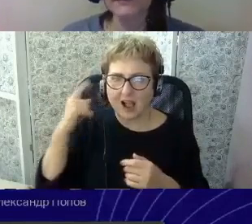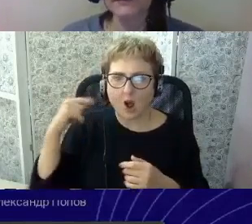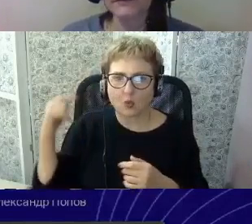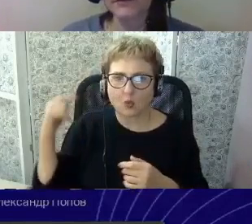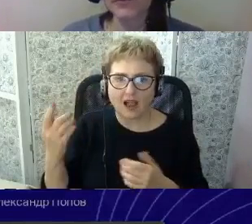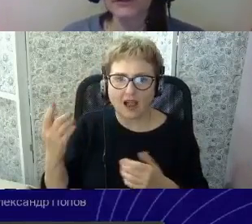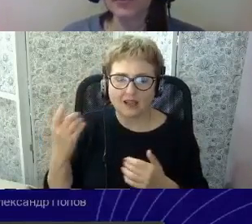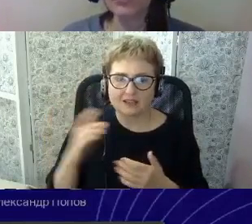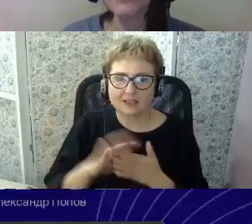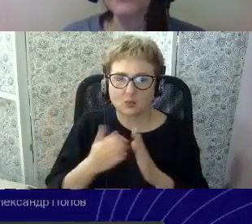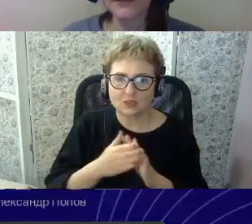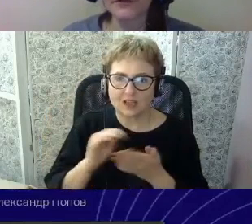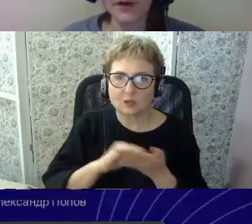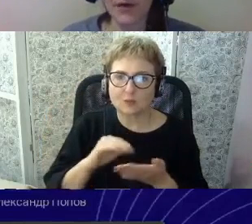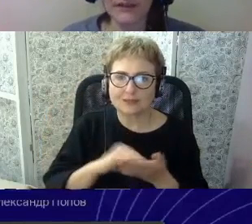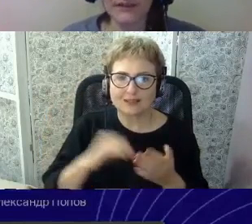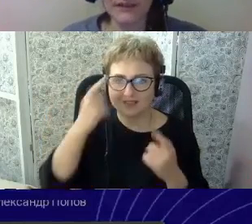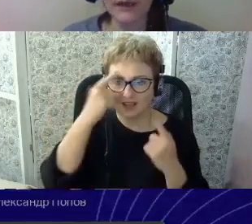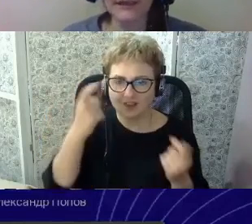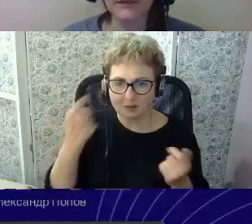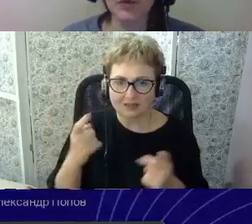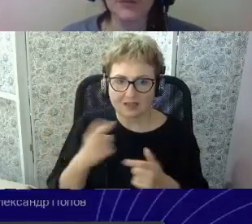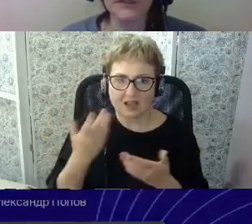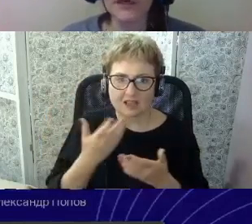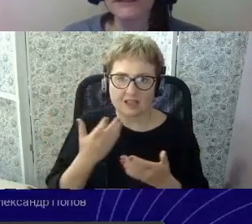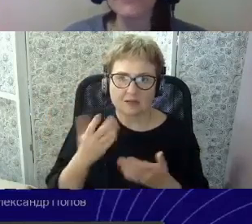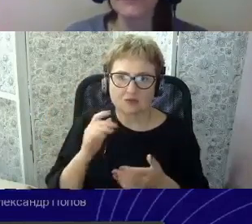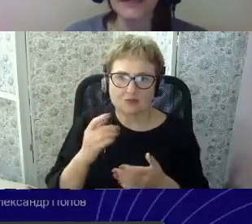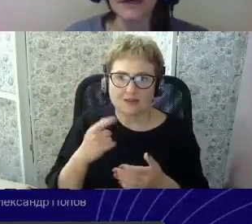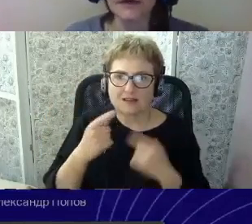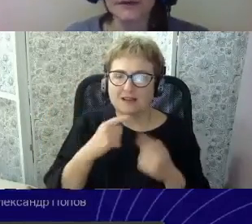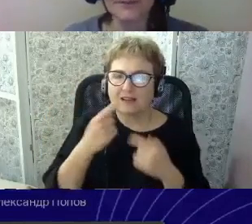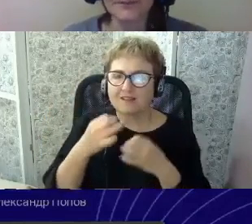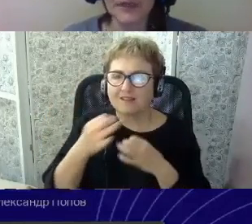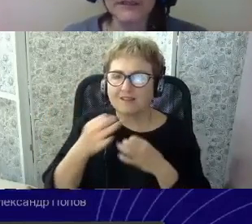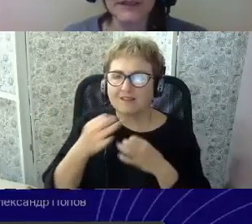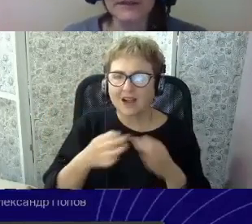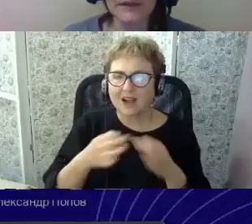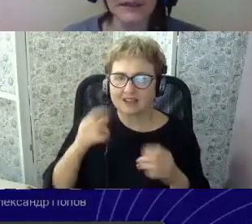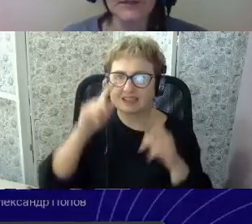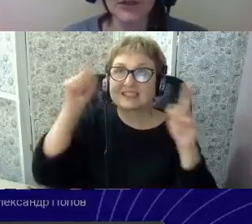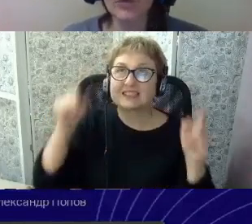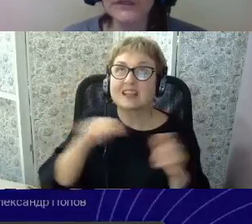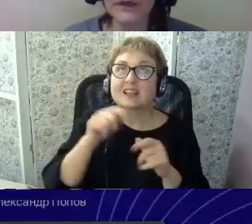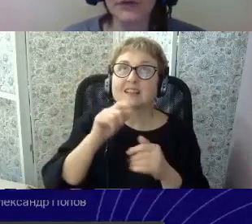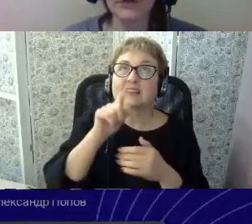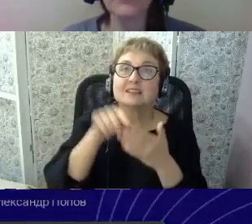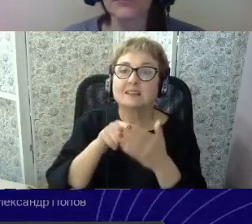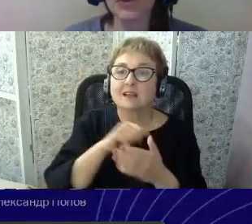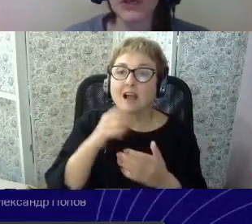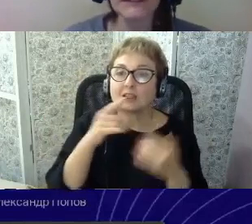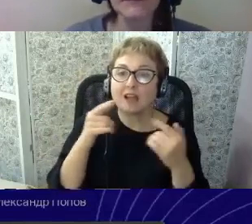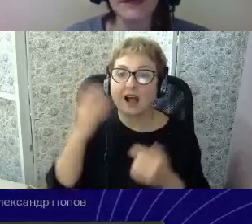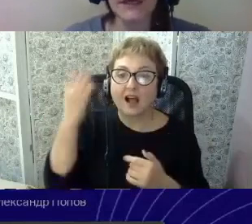аудиальная ситуация дублирования информации, да, какие-то, может быть, интерактивные стенды, интерактивные киоски, которые